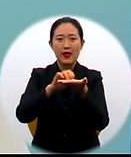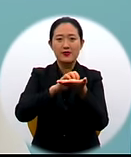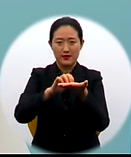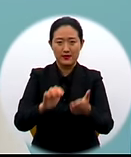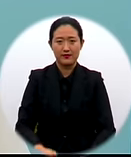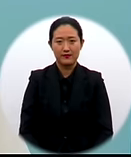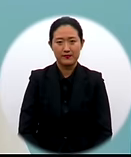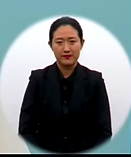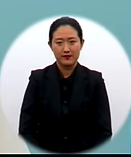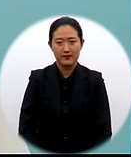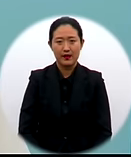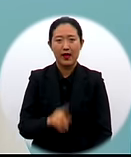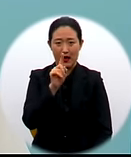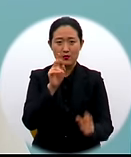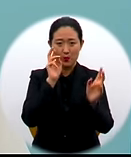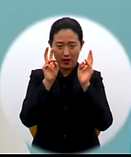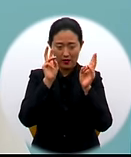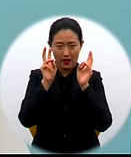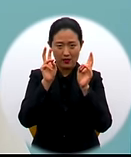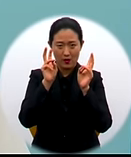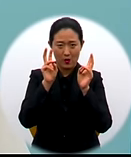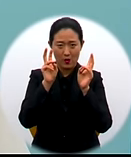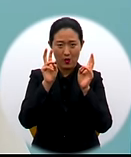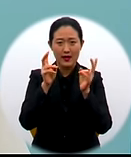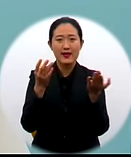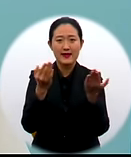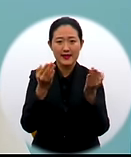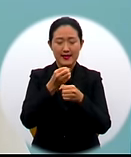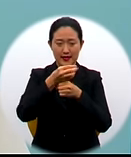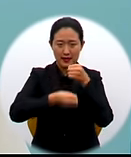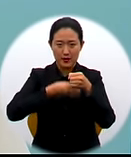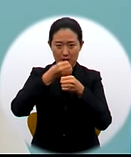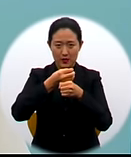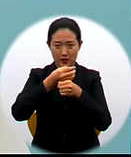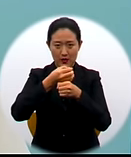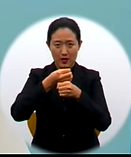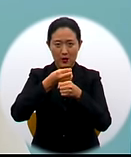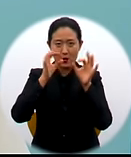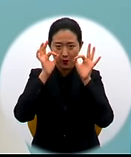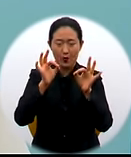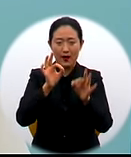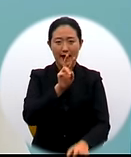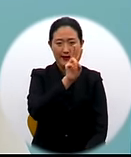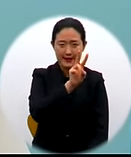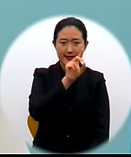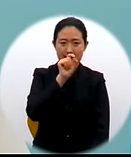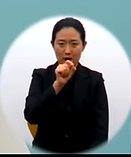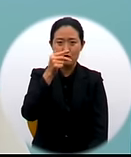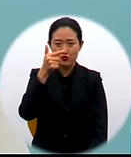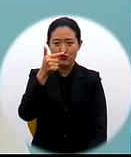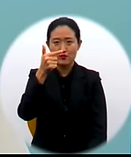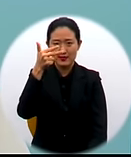한 직장에서 어느 정도나 일하는 걸까? 통계를 내봤더니 고작 2.67년에 불과하다는 거죠. 이 숫자는